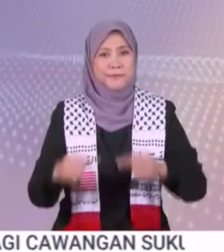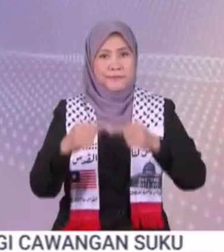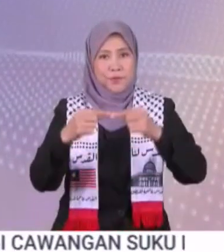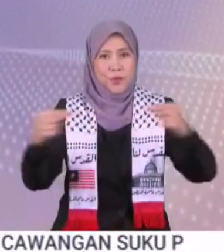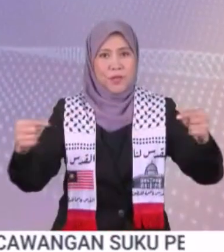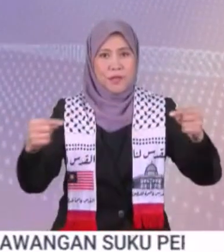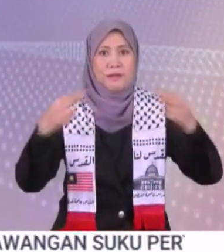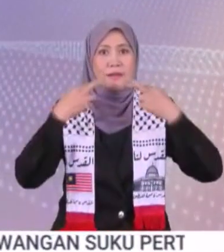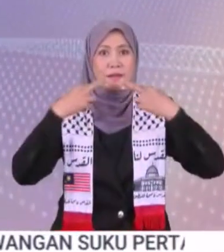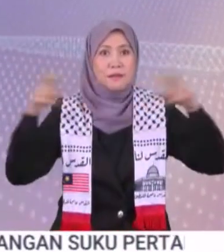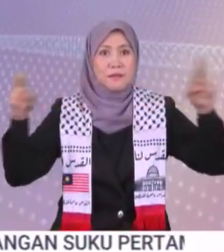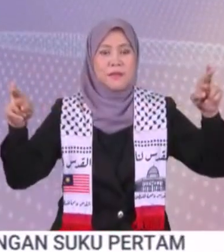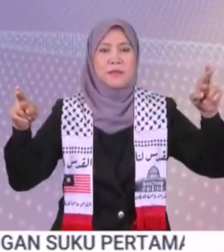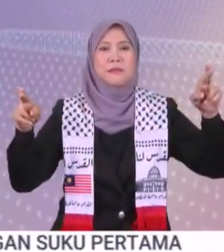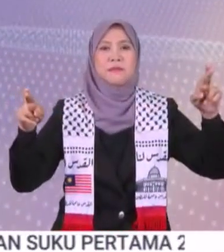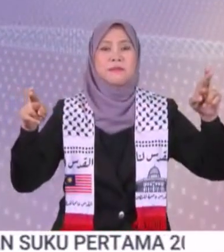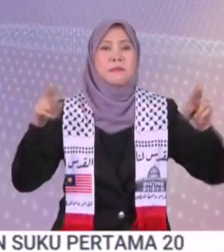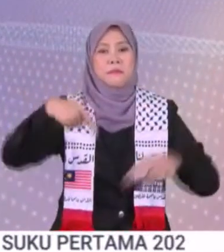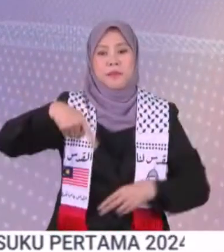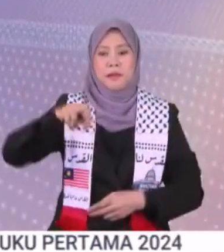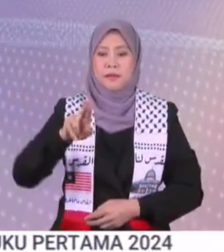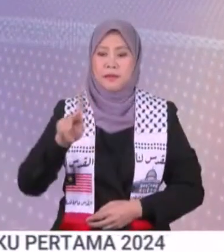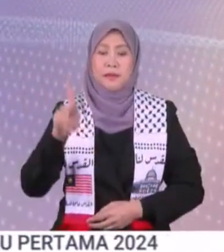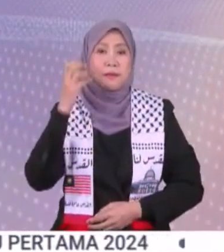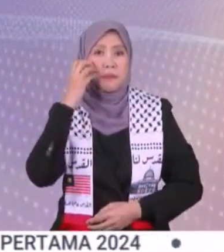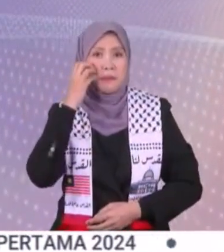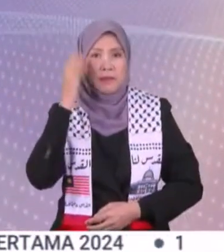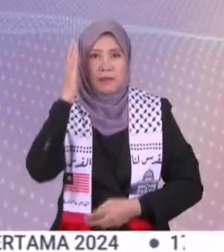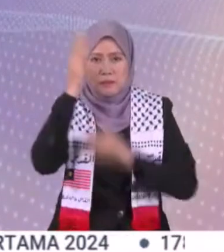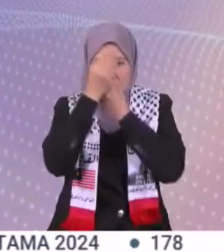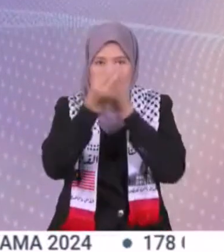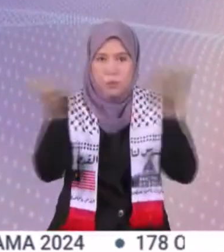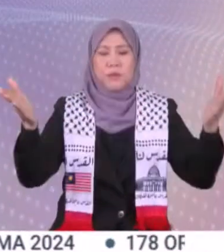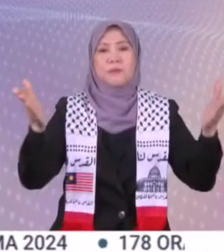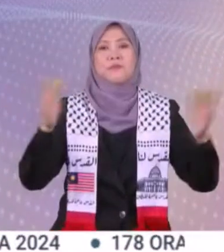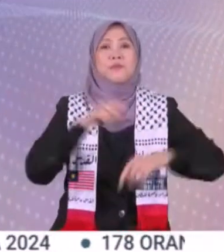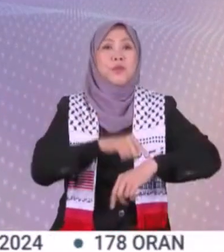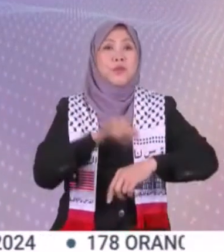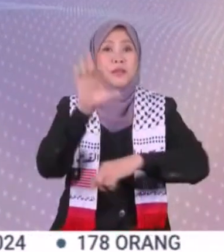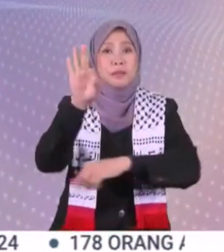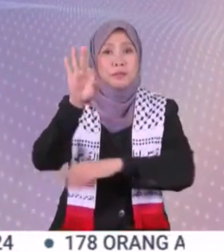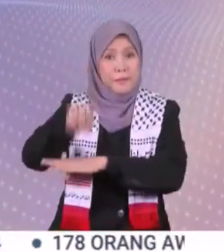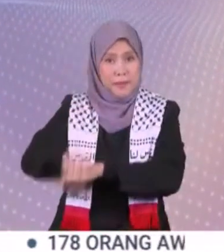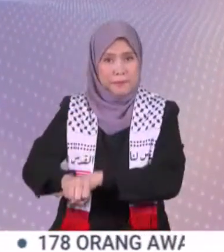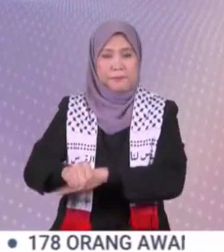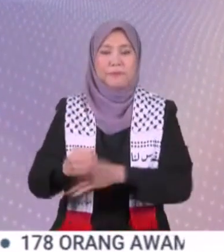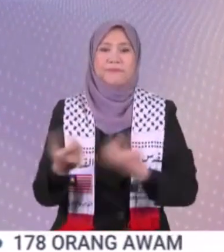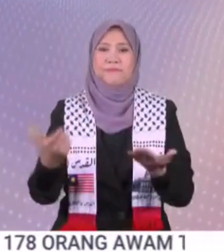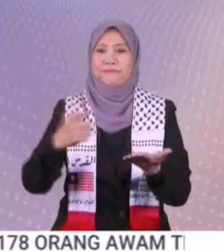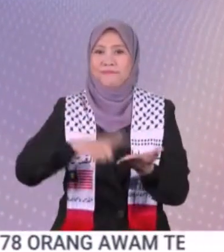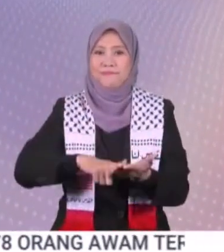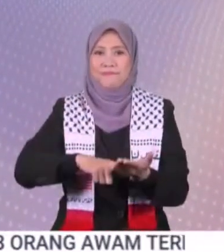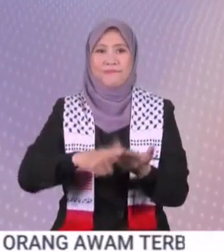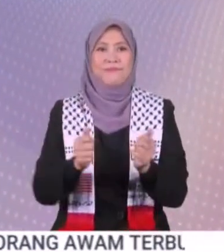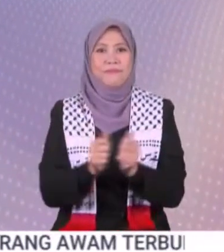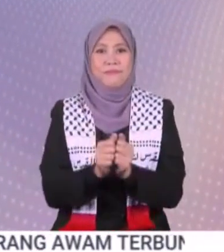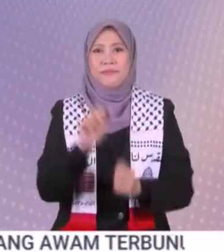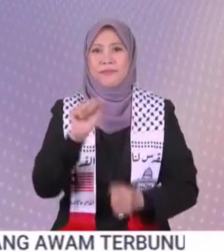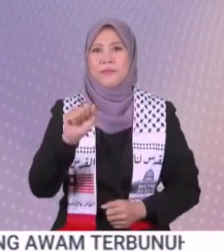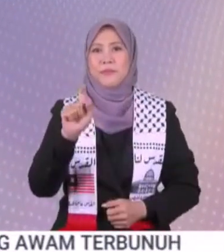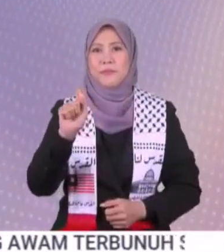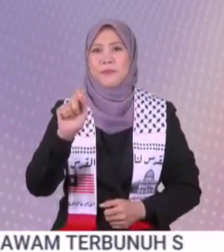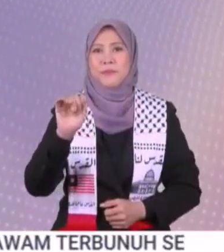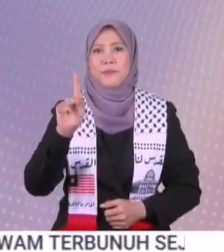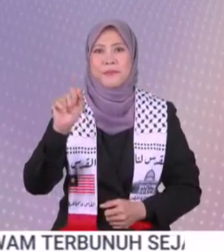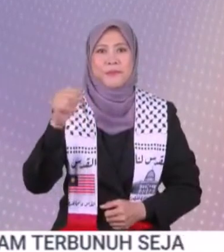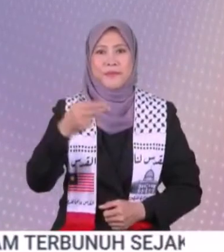Keputusan rasmi PRK Parlimen Kemaman dijangka diumumkan pukul 9 malam. Untuk perkembangan semasa, langsung bersama Atikah Mahtar